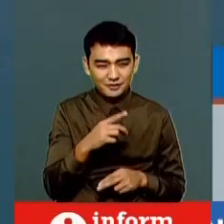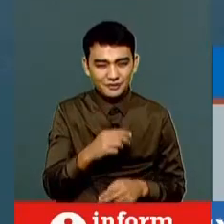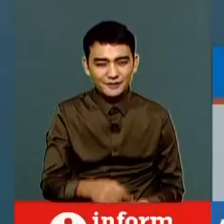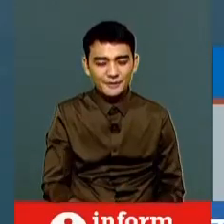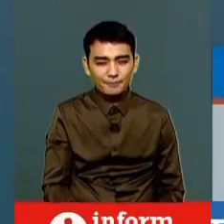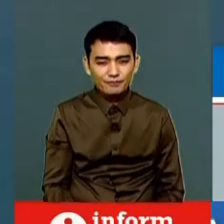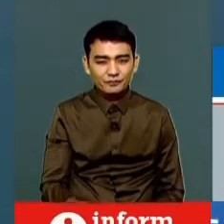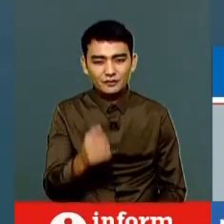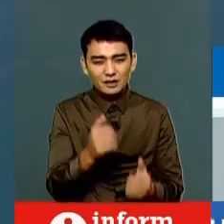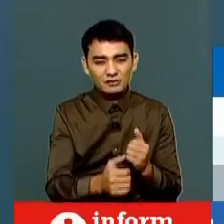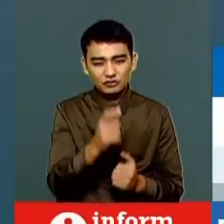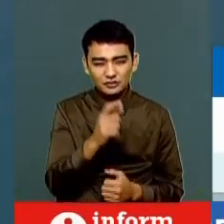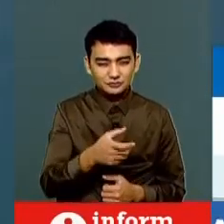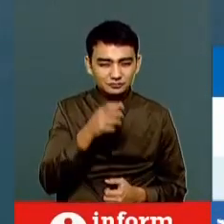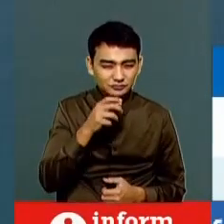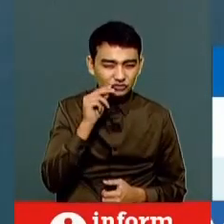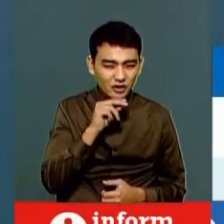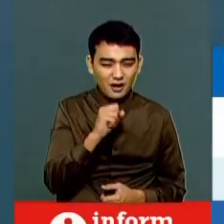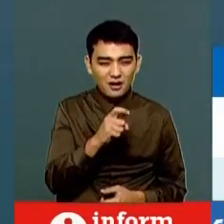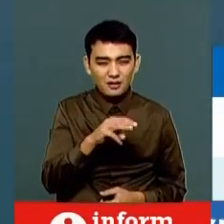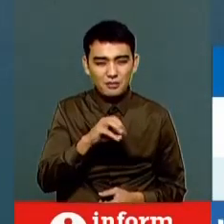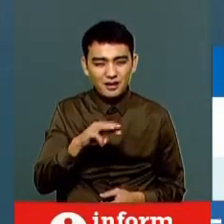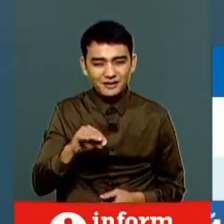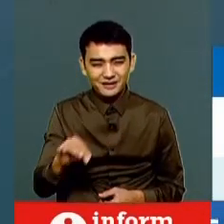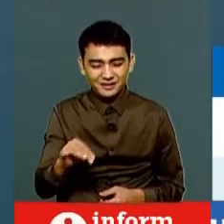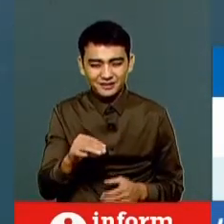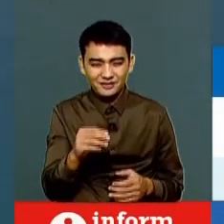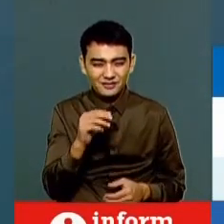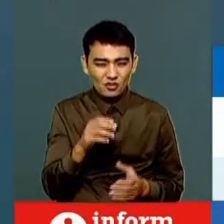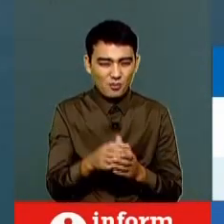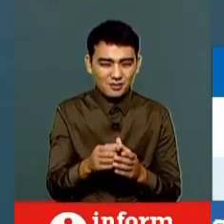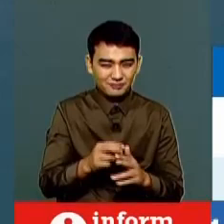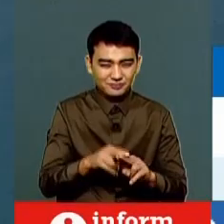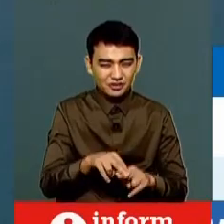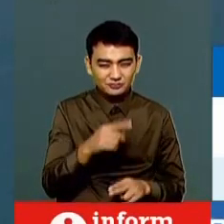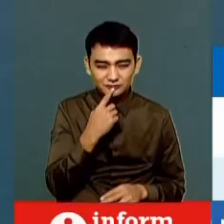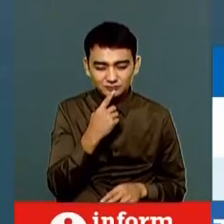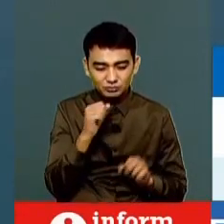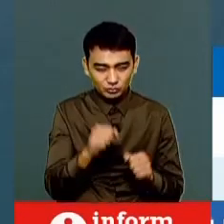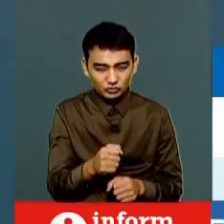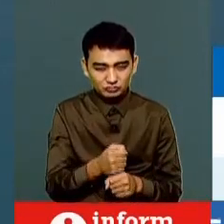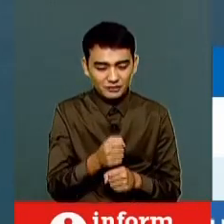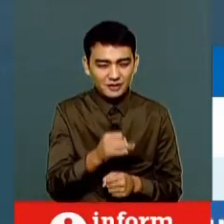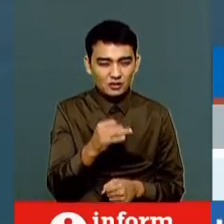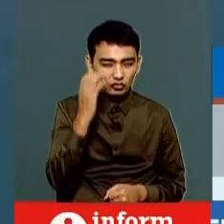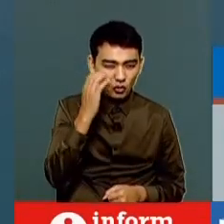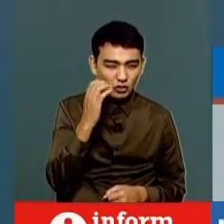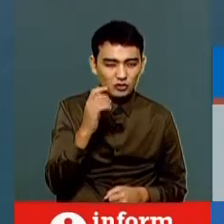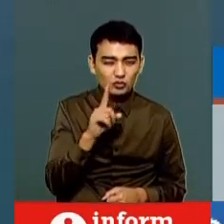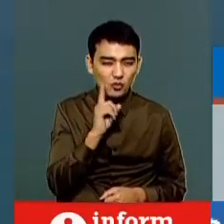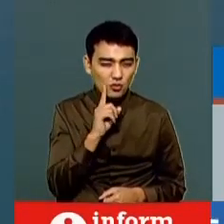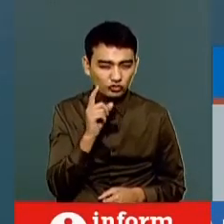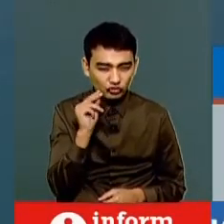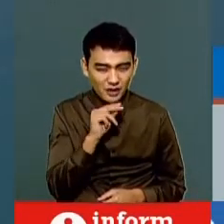Каждый потребитель. Әрбір тұтынушы Ахмати компаниясының саналуан купаждарының дәмін татса болады. Бізде қара, жасыл шайлардан